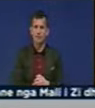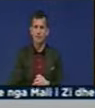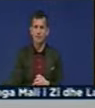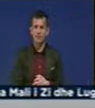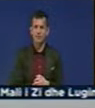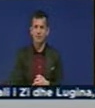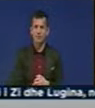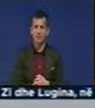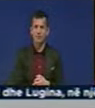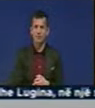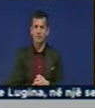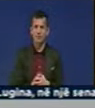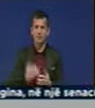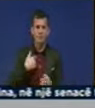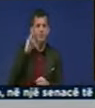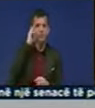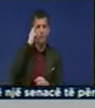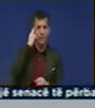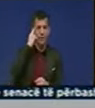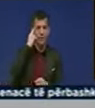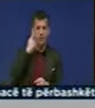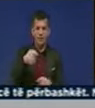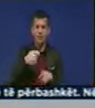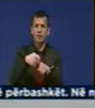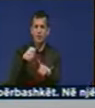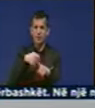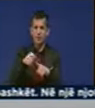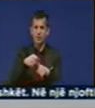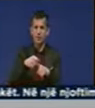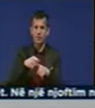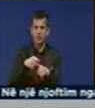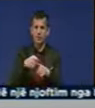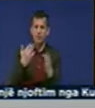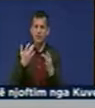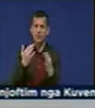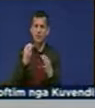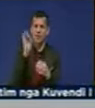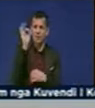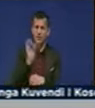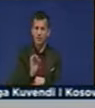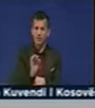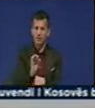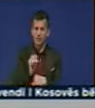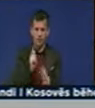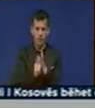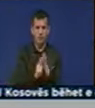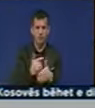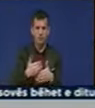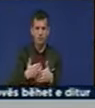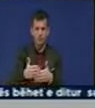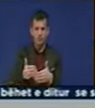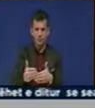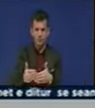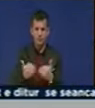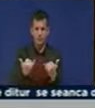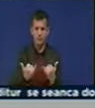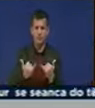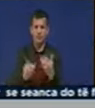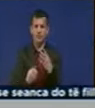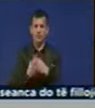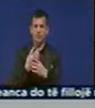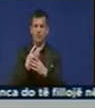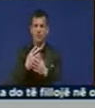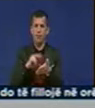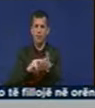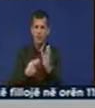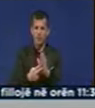them që ne e kemi menduar këtë si zgjidhje kuotën, si zgjidhje momentale për momentin e zhvillimit politik të